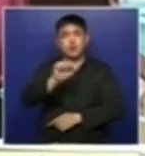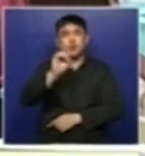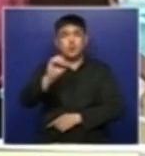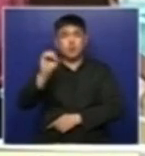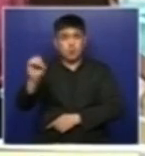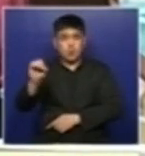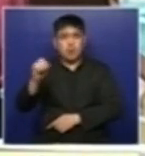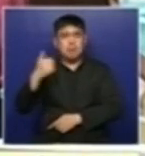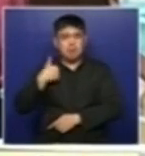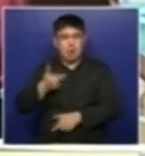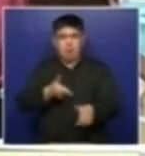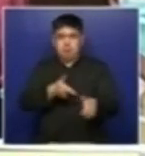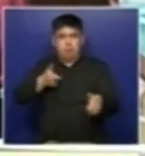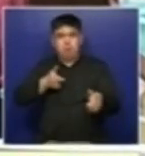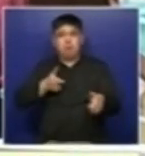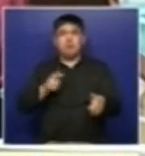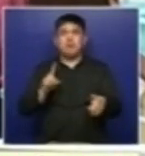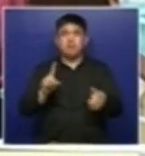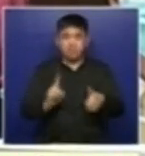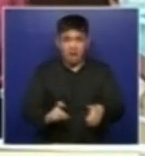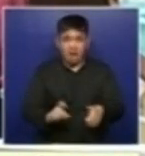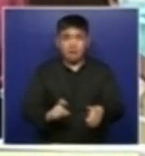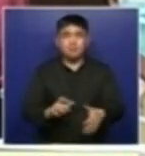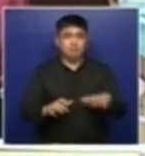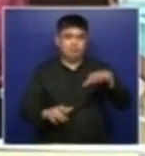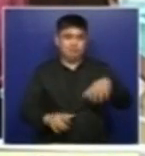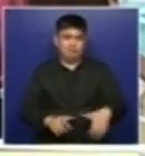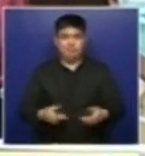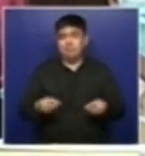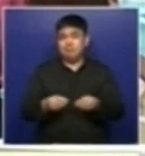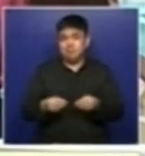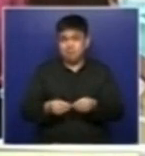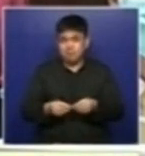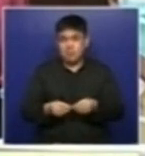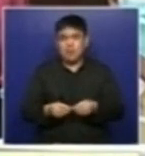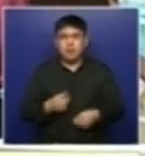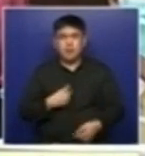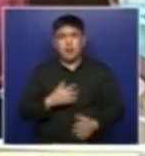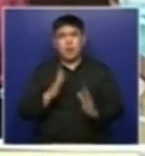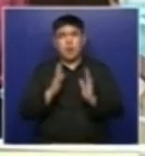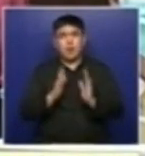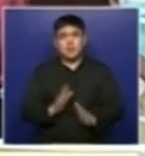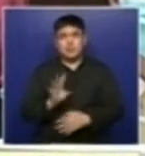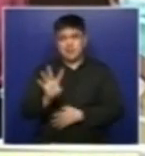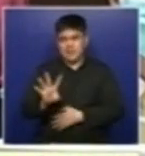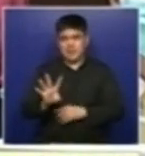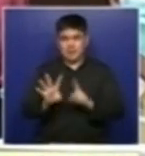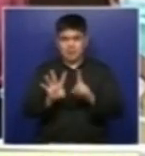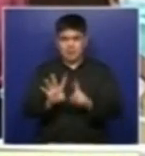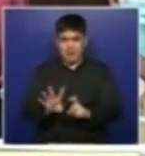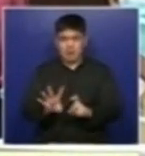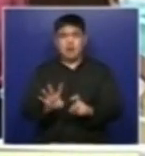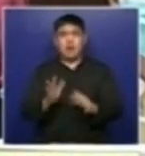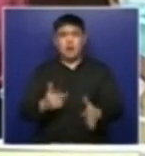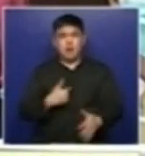ยิงกันตายในบ่อนการพนัน4ศพย่านถนนพระราม3ซอย